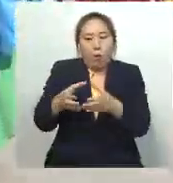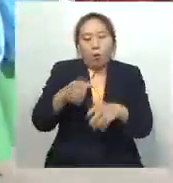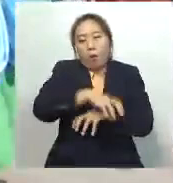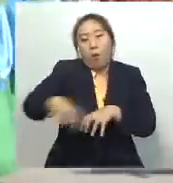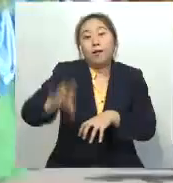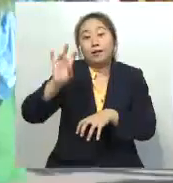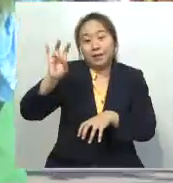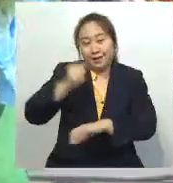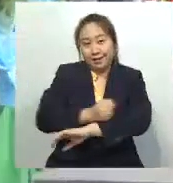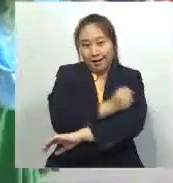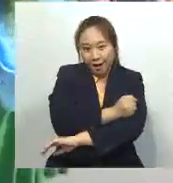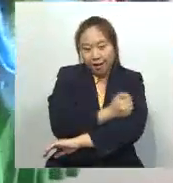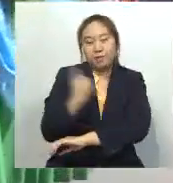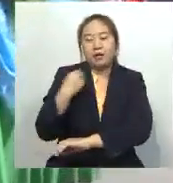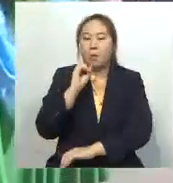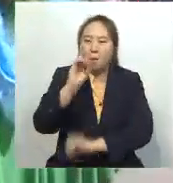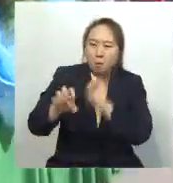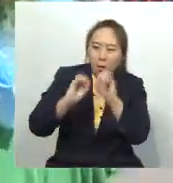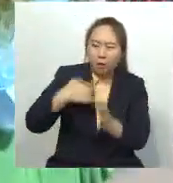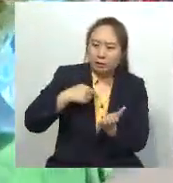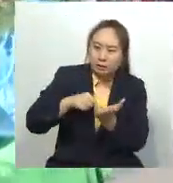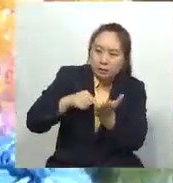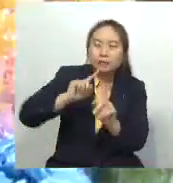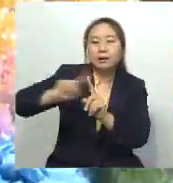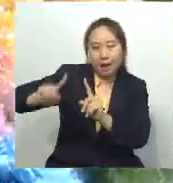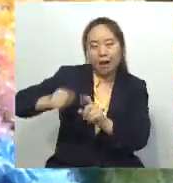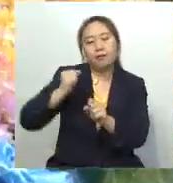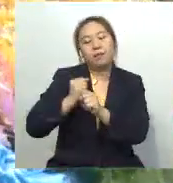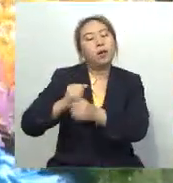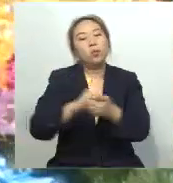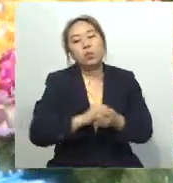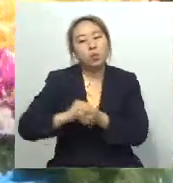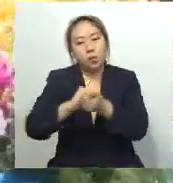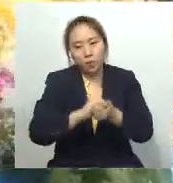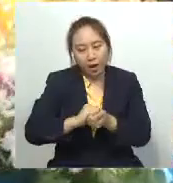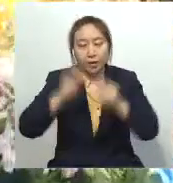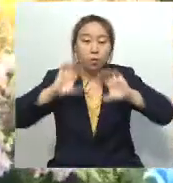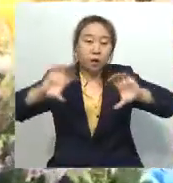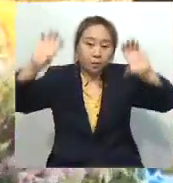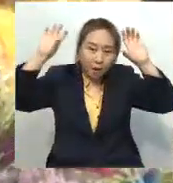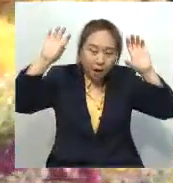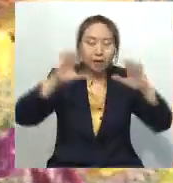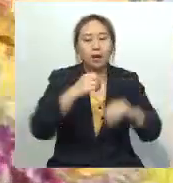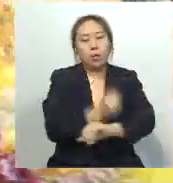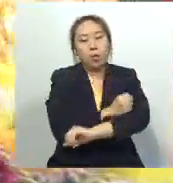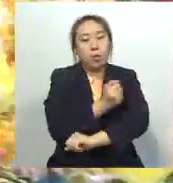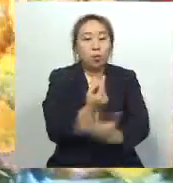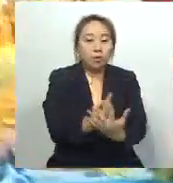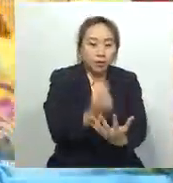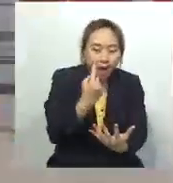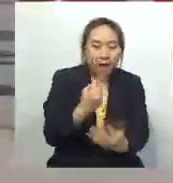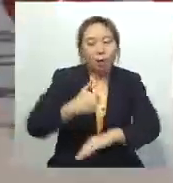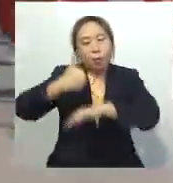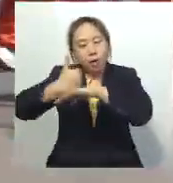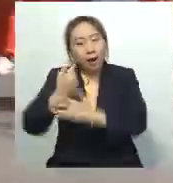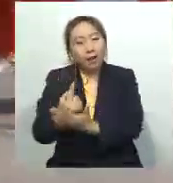ครับซึ่งสะท้อนถึงข้อเรียกร้องต่างๆนะครับแล้วก็การทำงานร่วมกันระหว่างทางภาครัฐตัวแทนลูกจ้างตัวแทนนายจ้างนะครับ